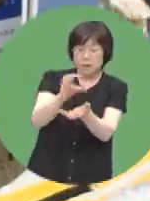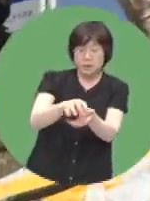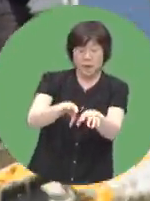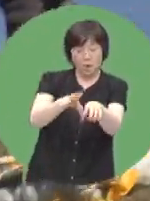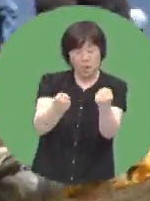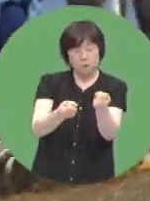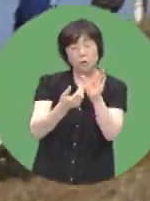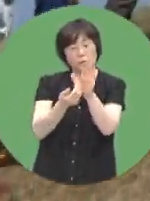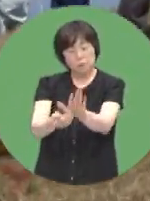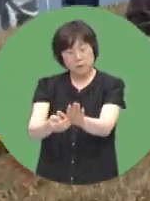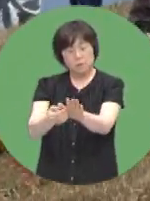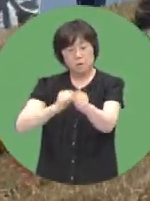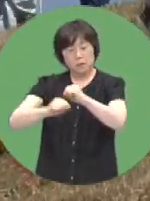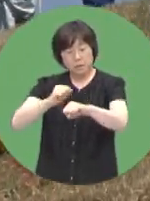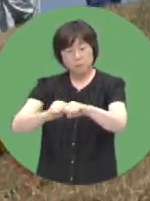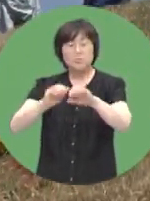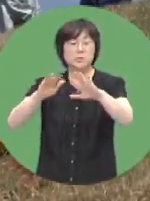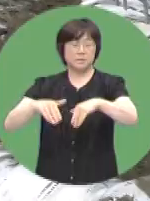が行われました。